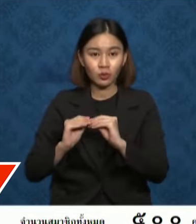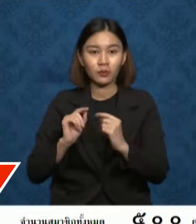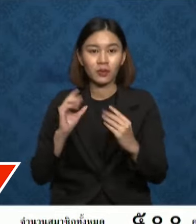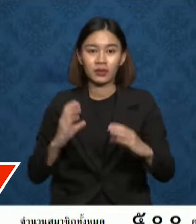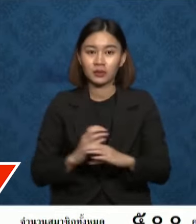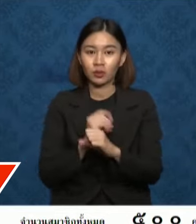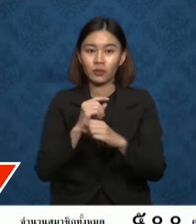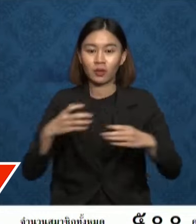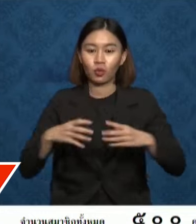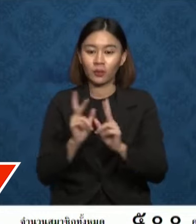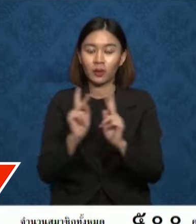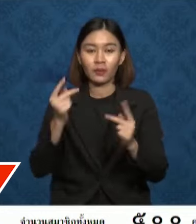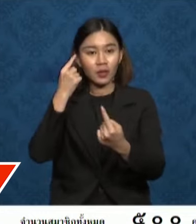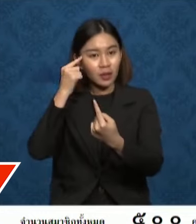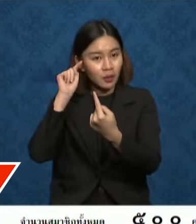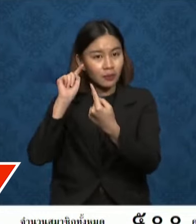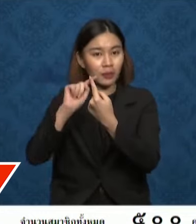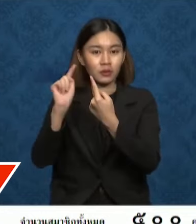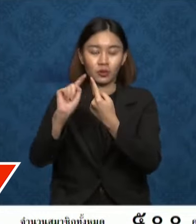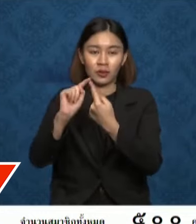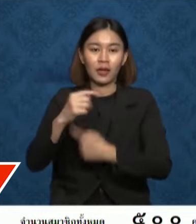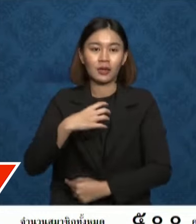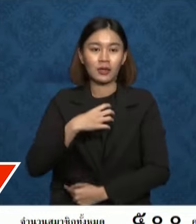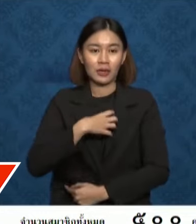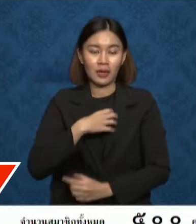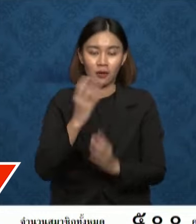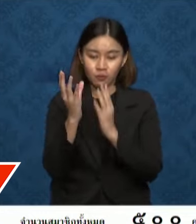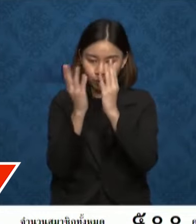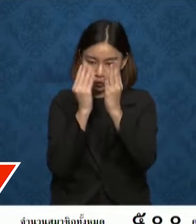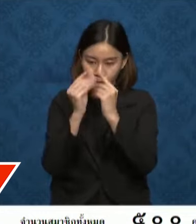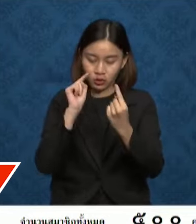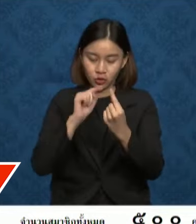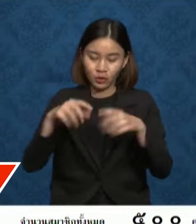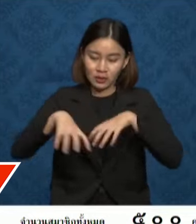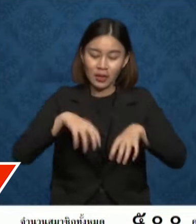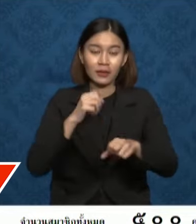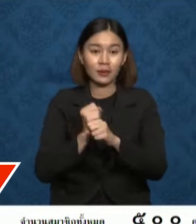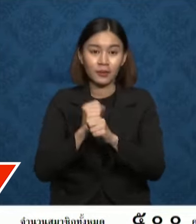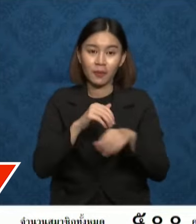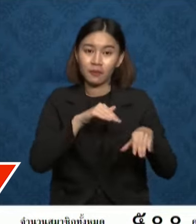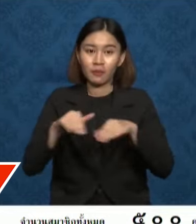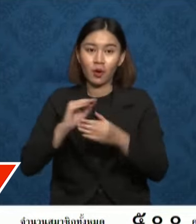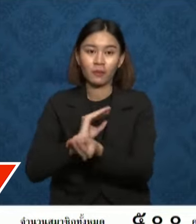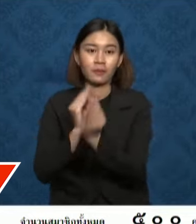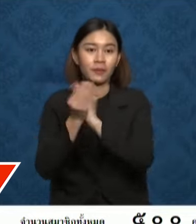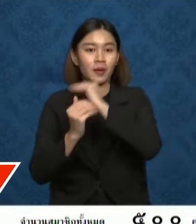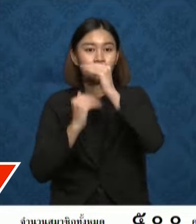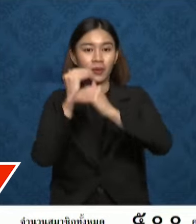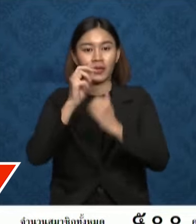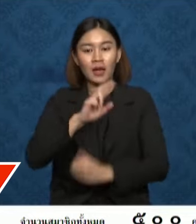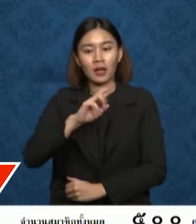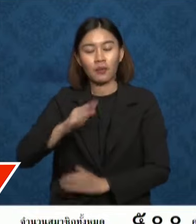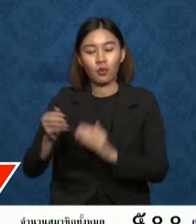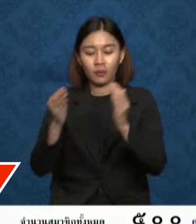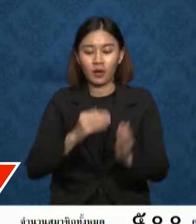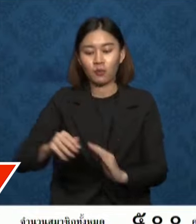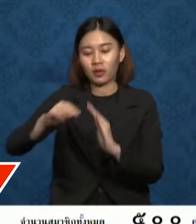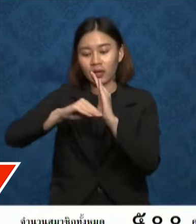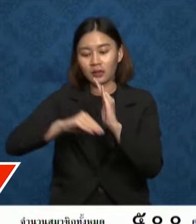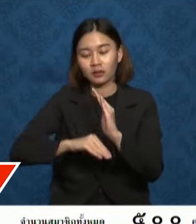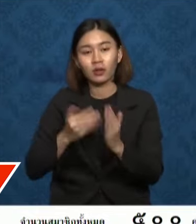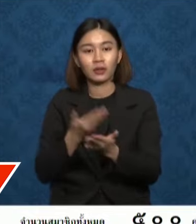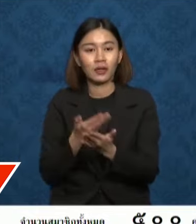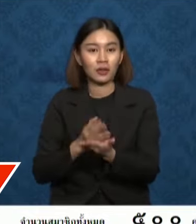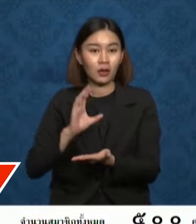ากรฐิกชุนี้้เรามีเป้าประสุงค์ที่จะศึก จัทำ ไปพ จบการ ปฏิรูป ระบบและโปรรคมpr งาม